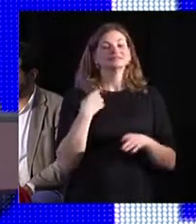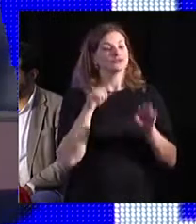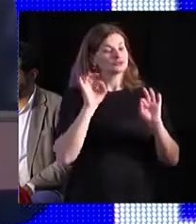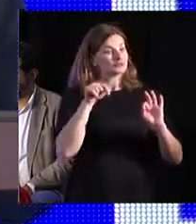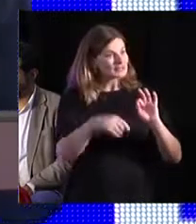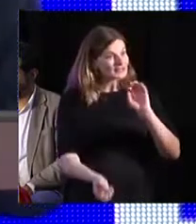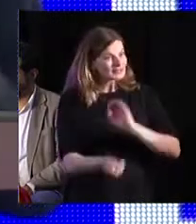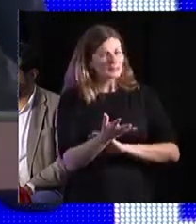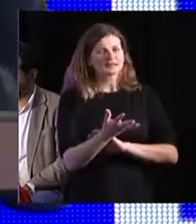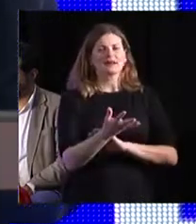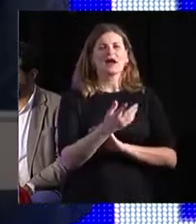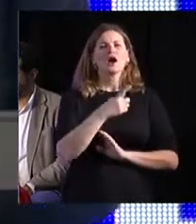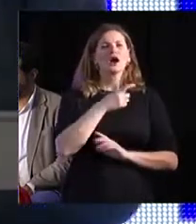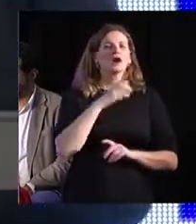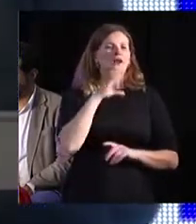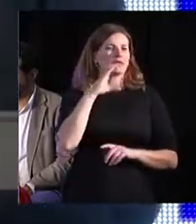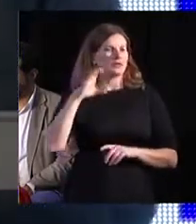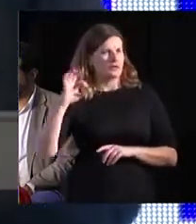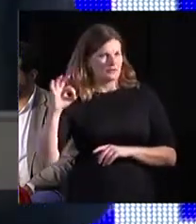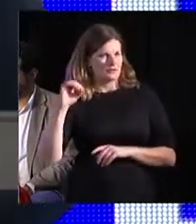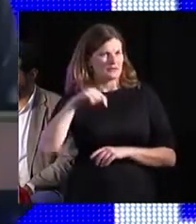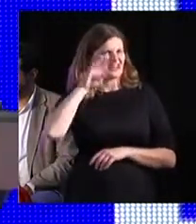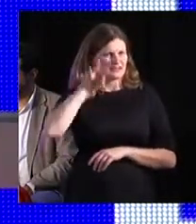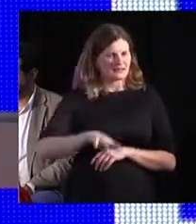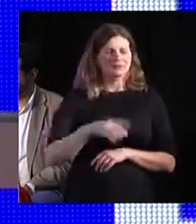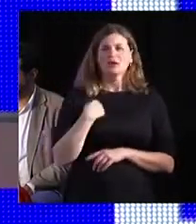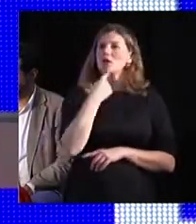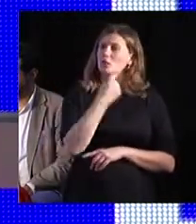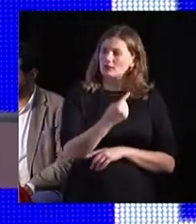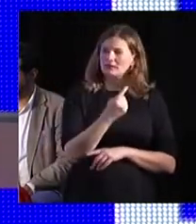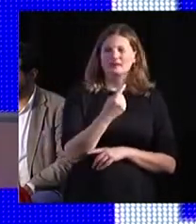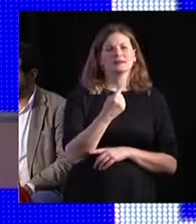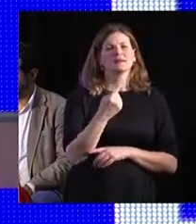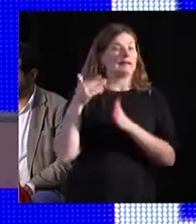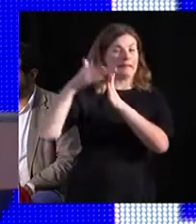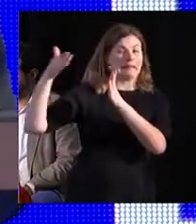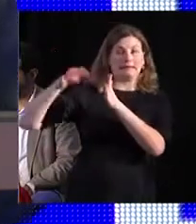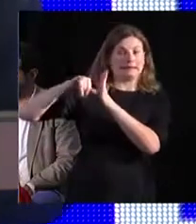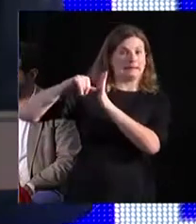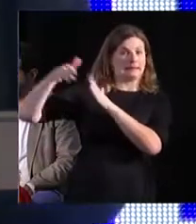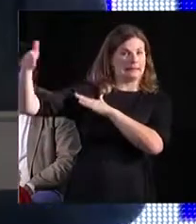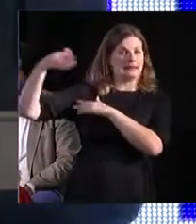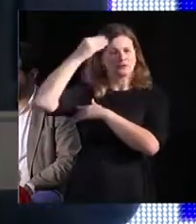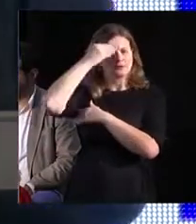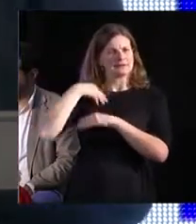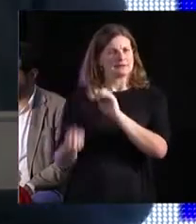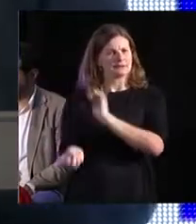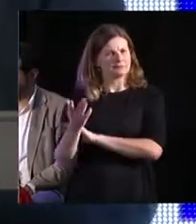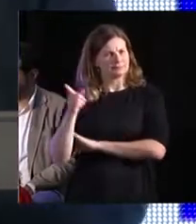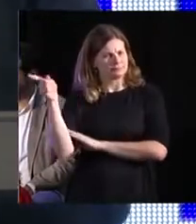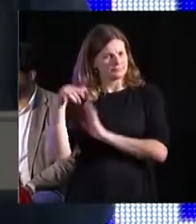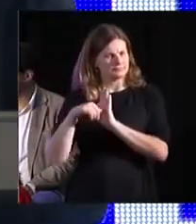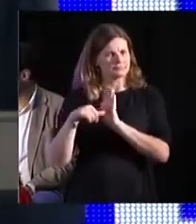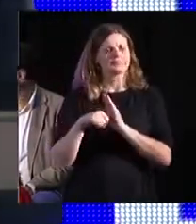crear les Comissions Obreres de Catalunya. I dic això aquí al costat, a una església. I dic